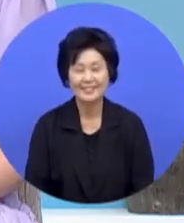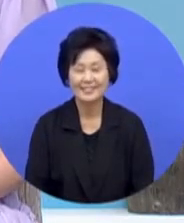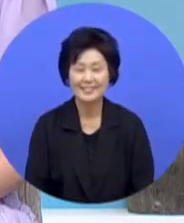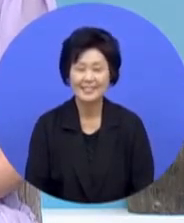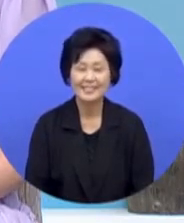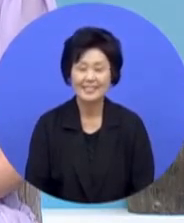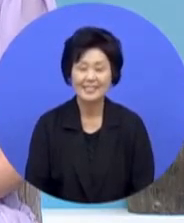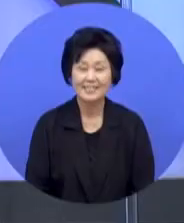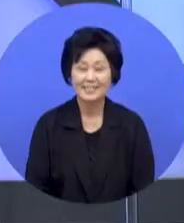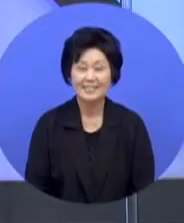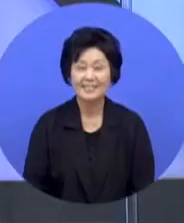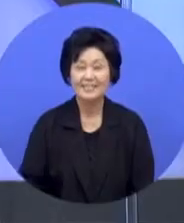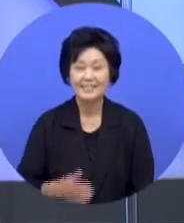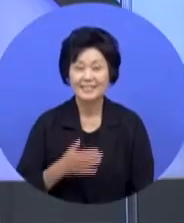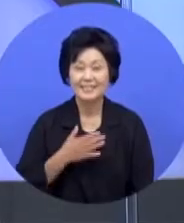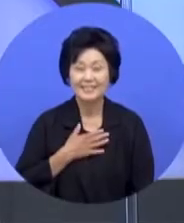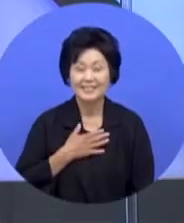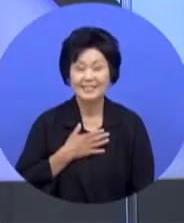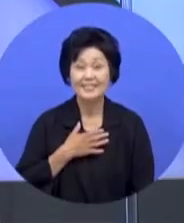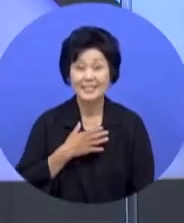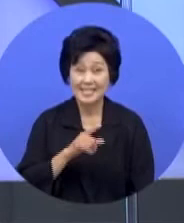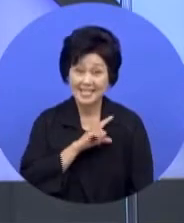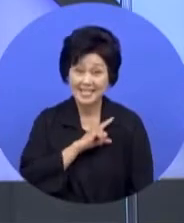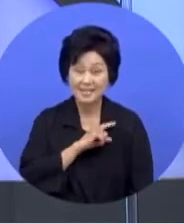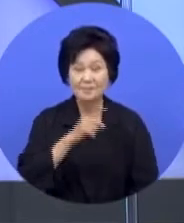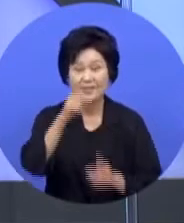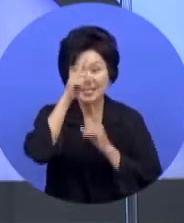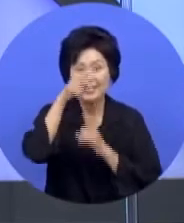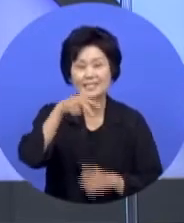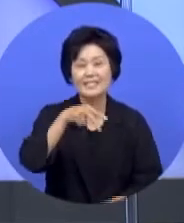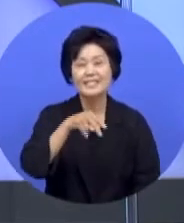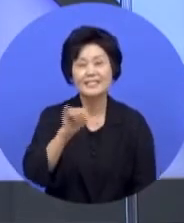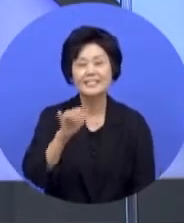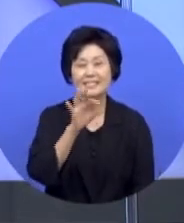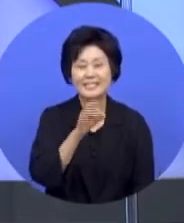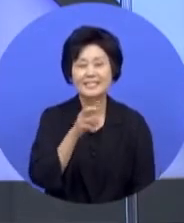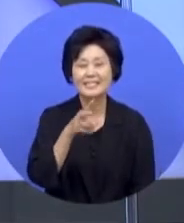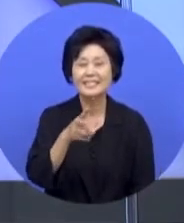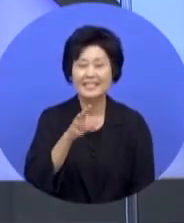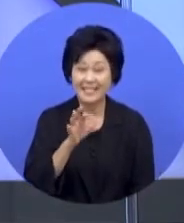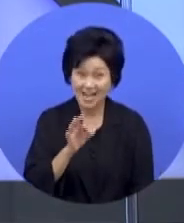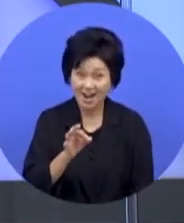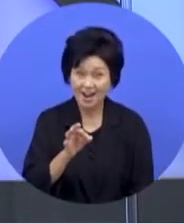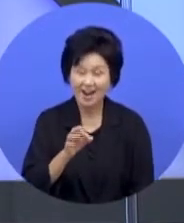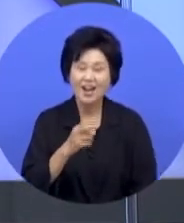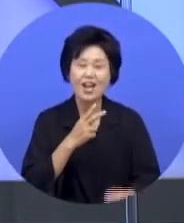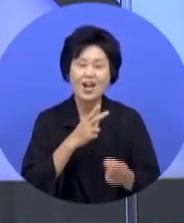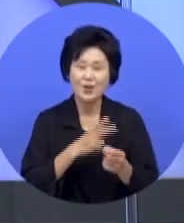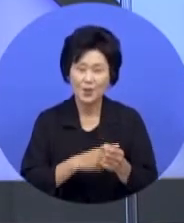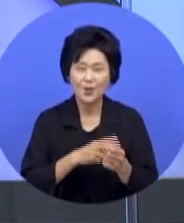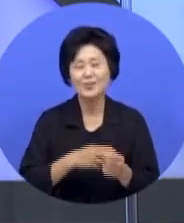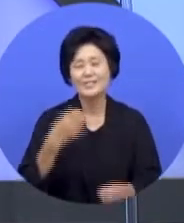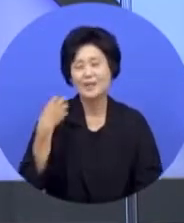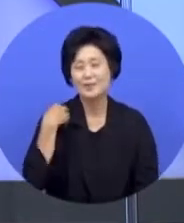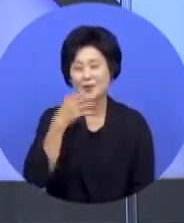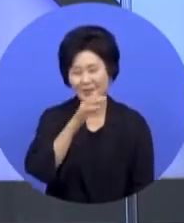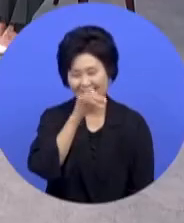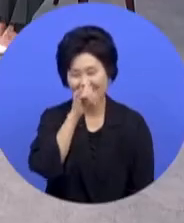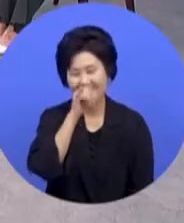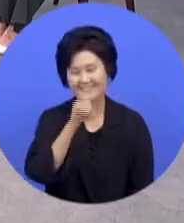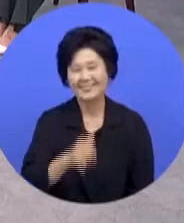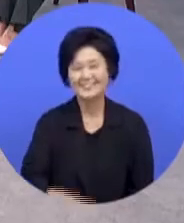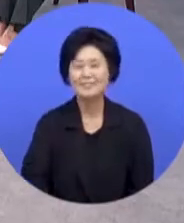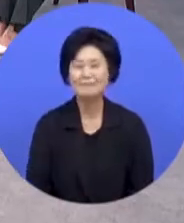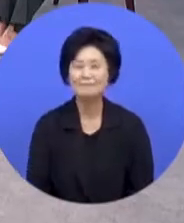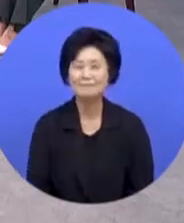나오셨네요. 예, 저는 이시영이고요. 네. 인천기독국제학교 교사로서 이렇게 섬기고 있습니다. 네, 반갑습니다.